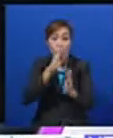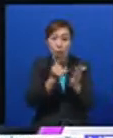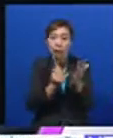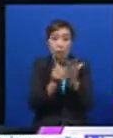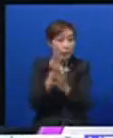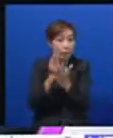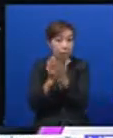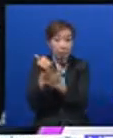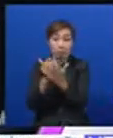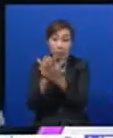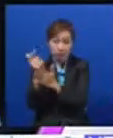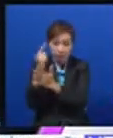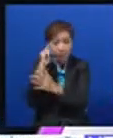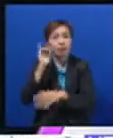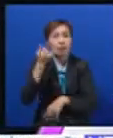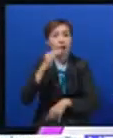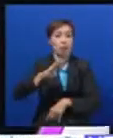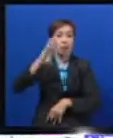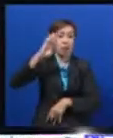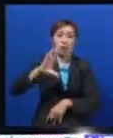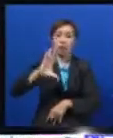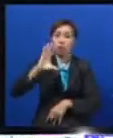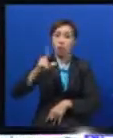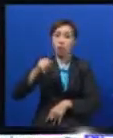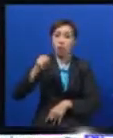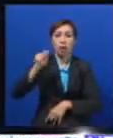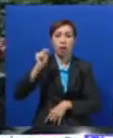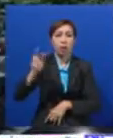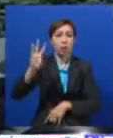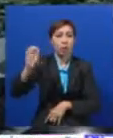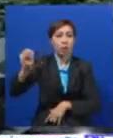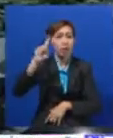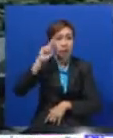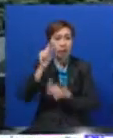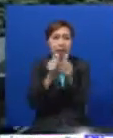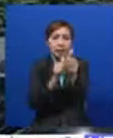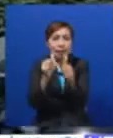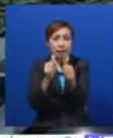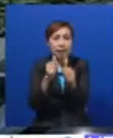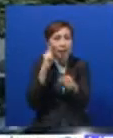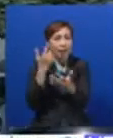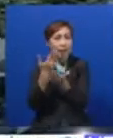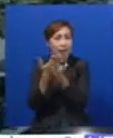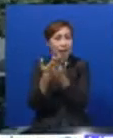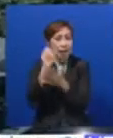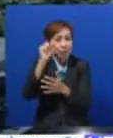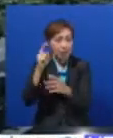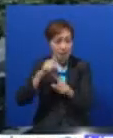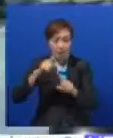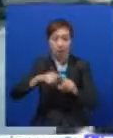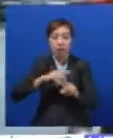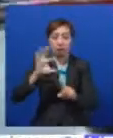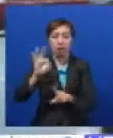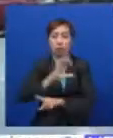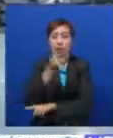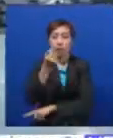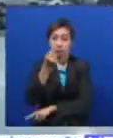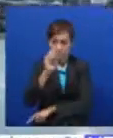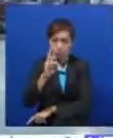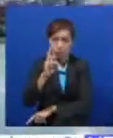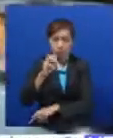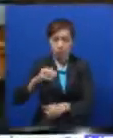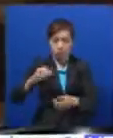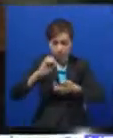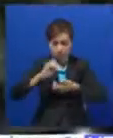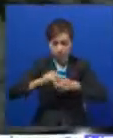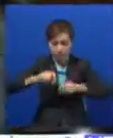ริษัทชอทวีดอลลาร์เซียนผู้ชนะการประกวดราคาได้ในวันที่16กันยายนนี้นะคะและขสมกก็